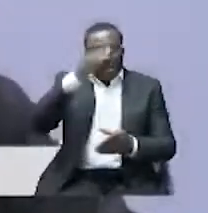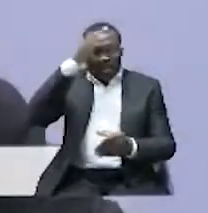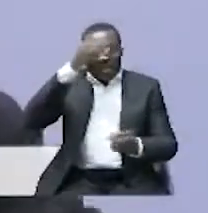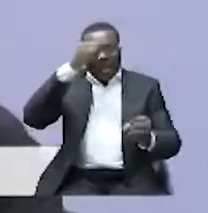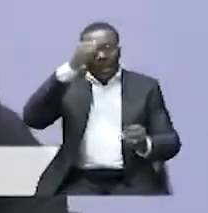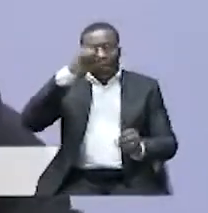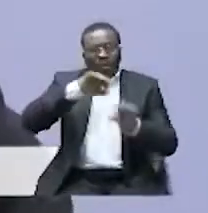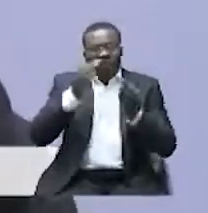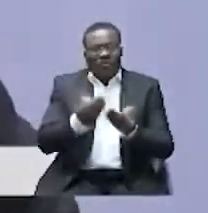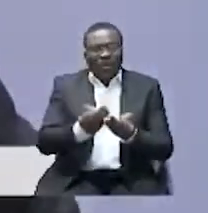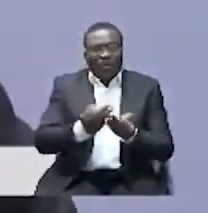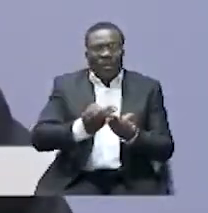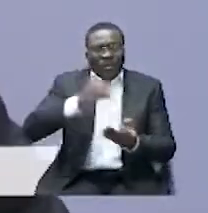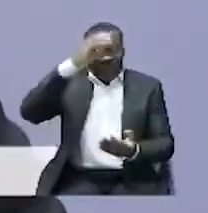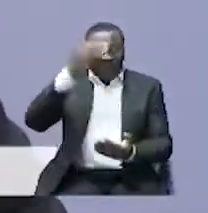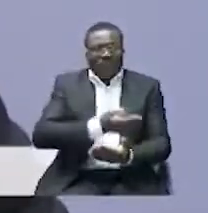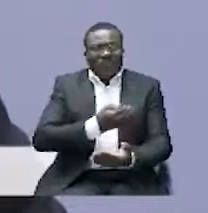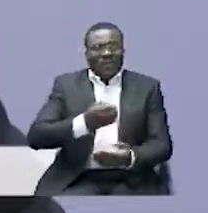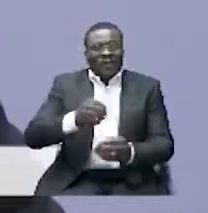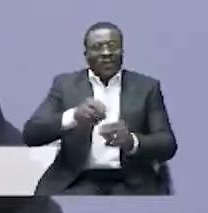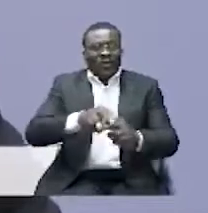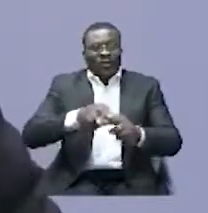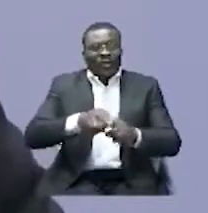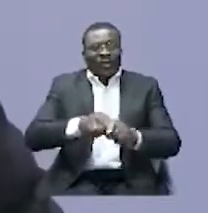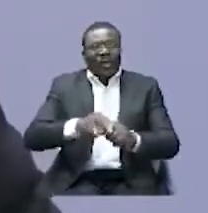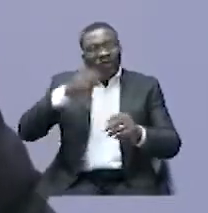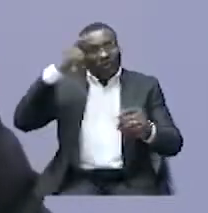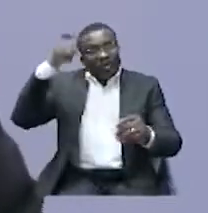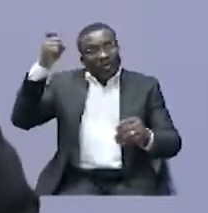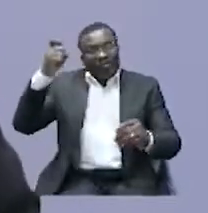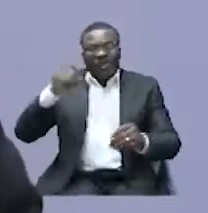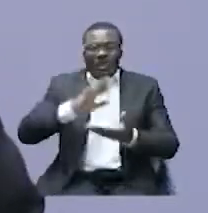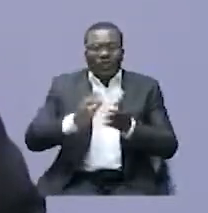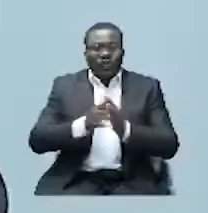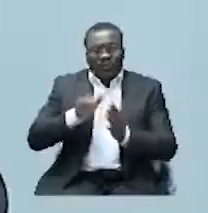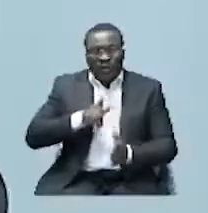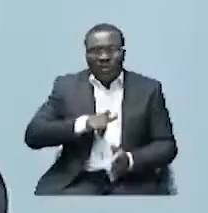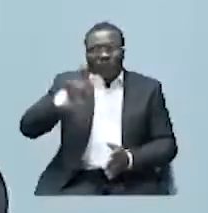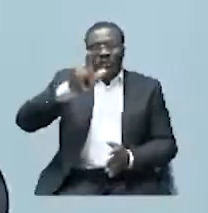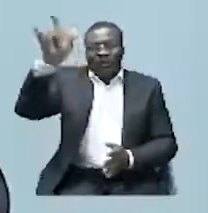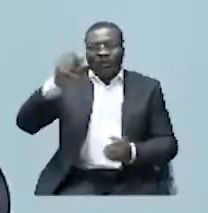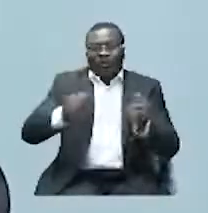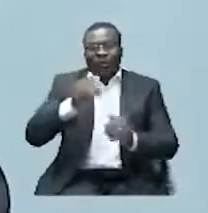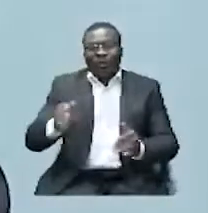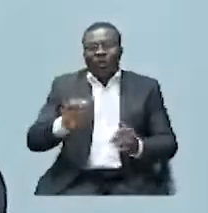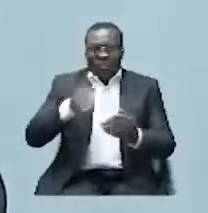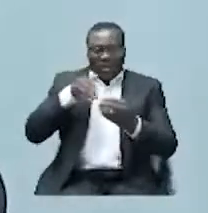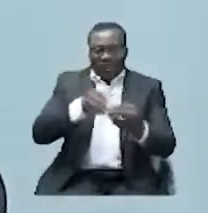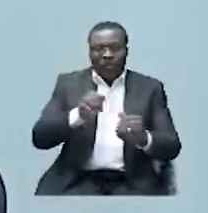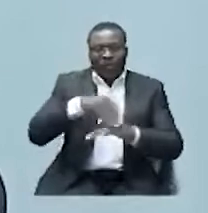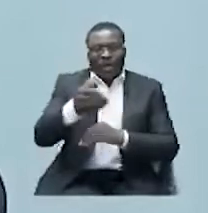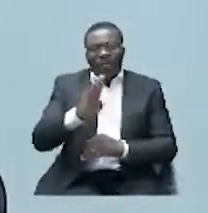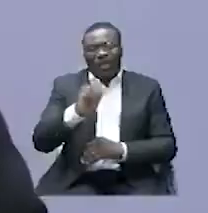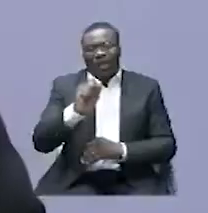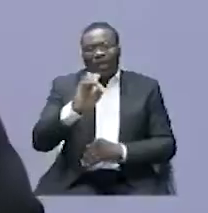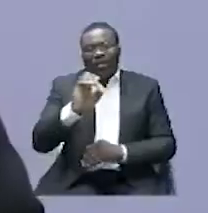famille. Fils de cheminot, vous rêviez de devenir pilote de ligne, ce qui vous a conduit, après votre bac et un